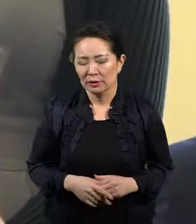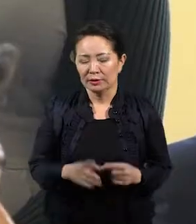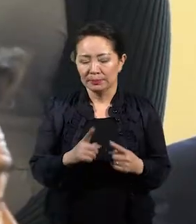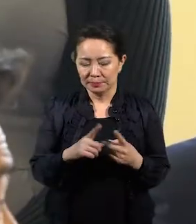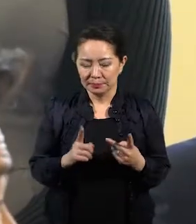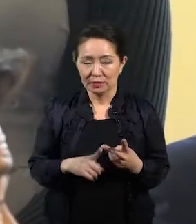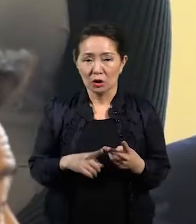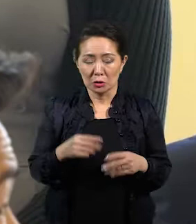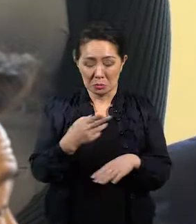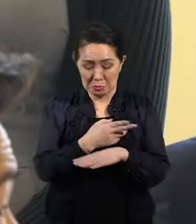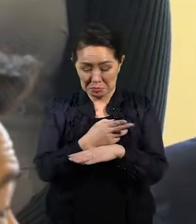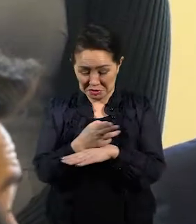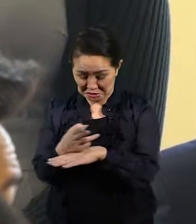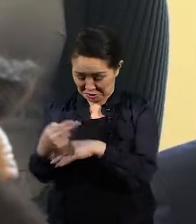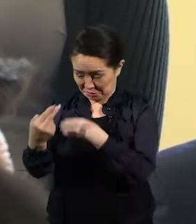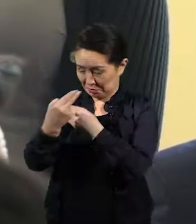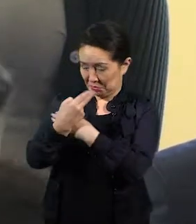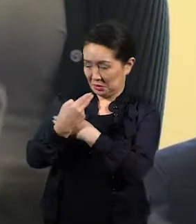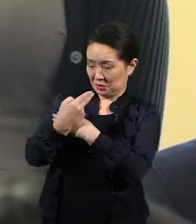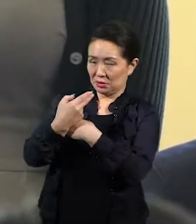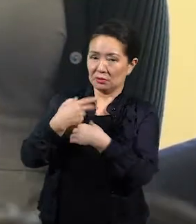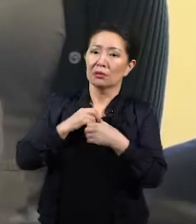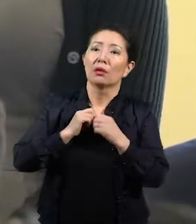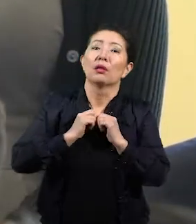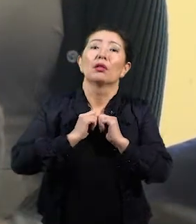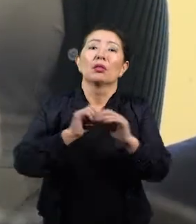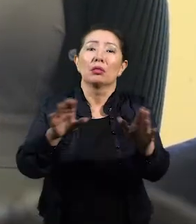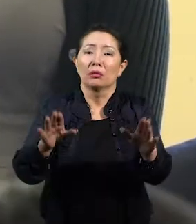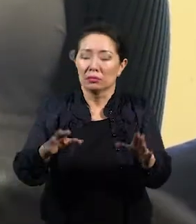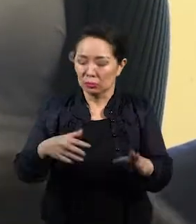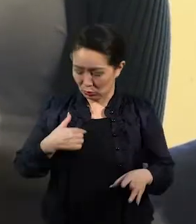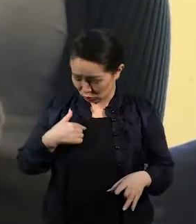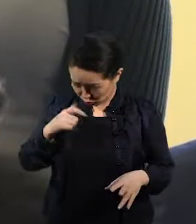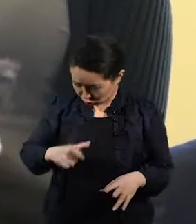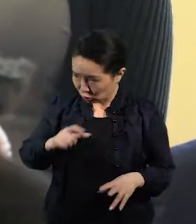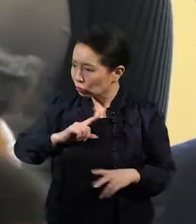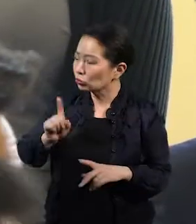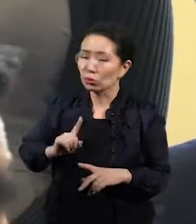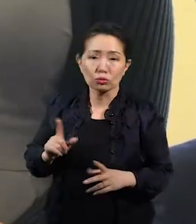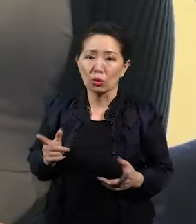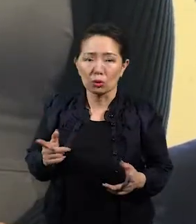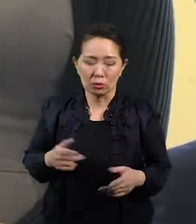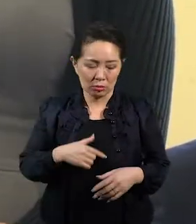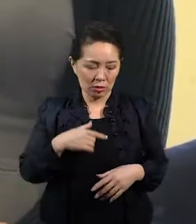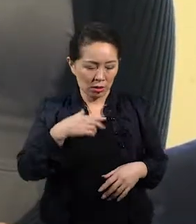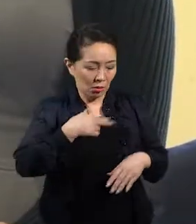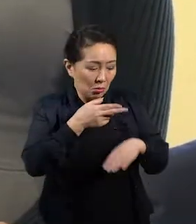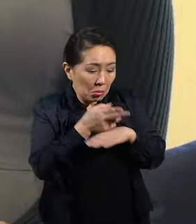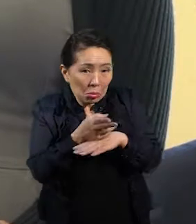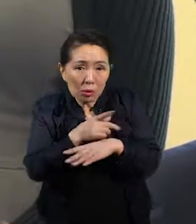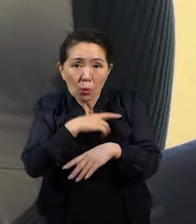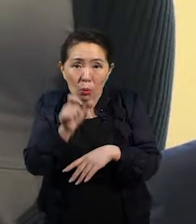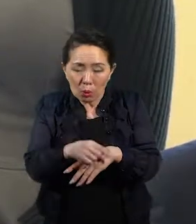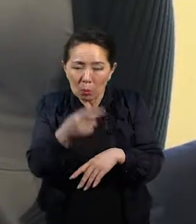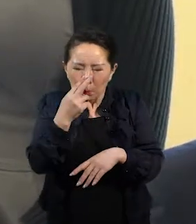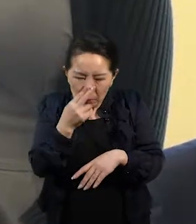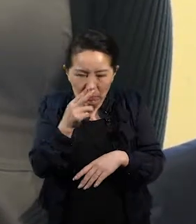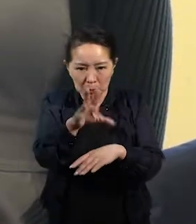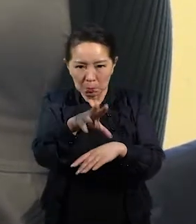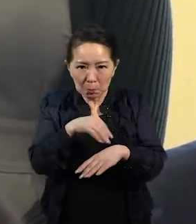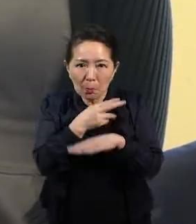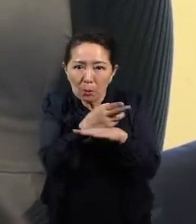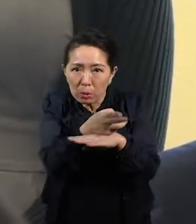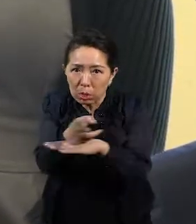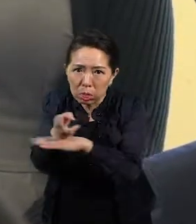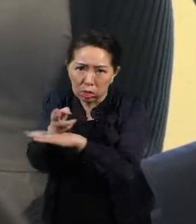Хоёрдугаар болохоор өөрийнх нь бичлэгийг олон нийтэд ил болгохыг маргалдсан хүмүүс зөвшөөрөөгүй. Энэ хүн болохоор дур мэдээд өөрийнхөө мэдлэр